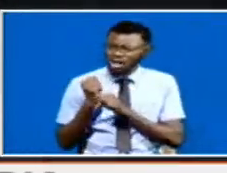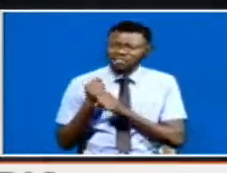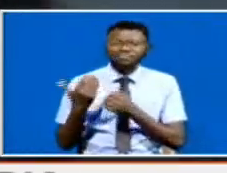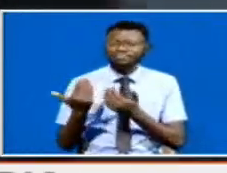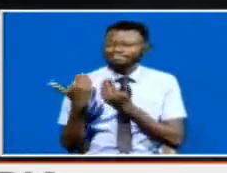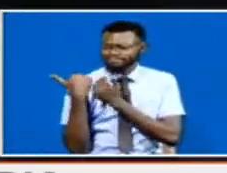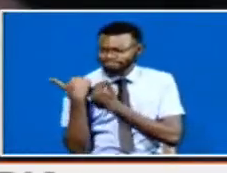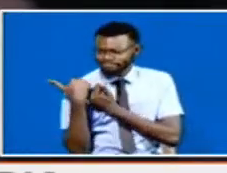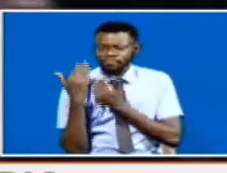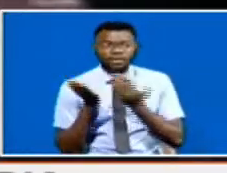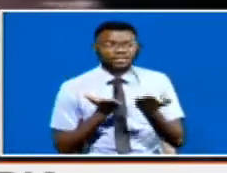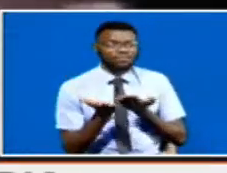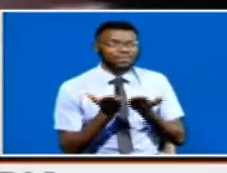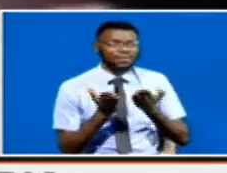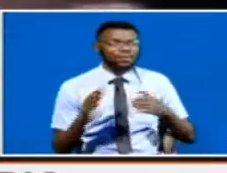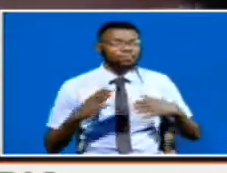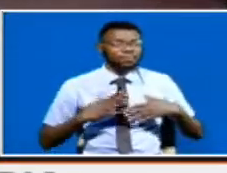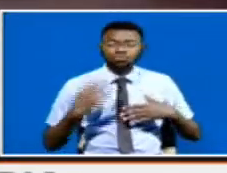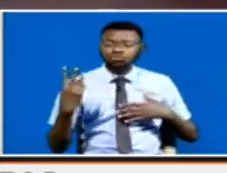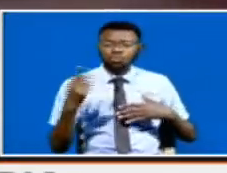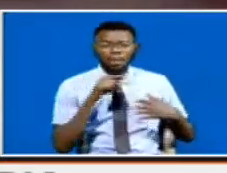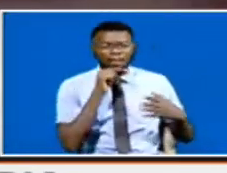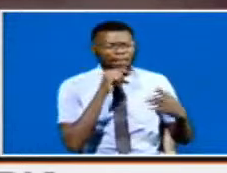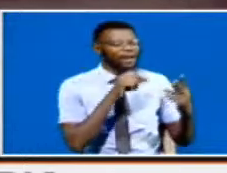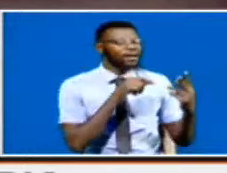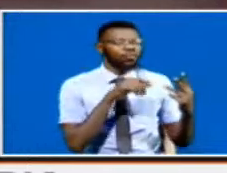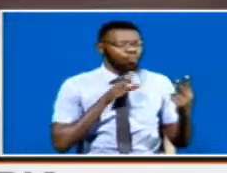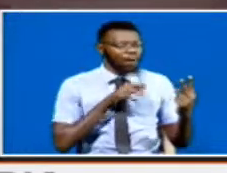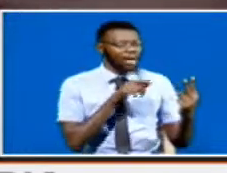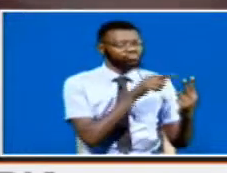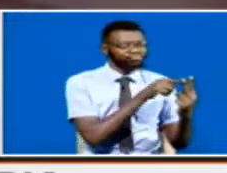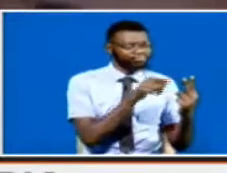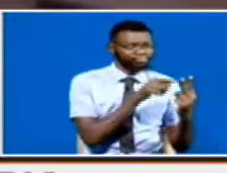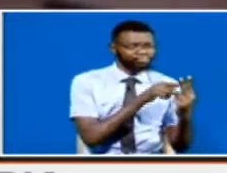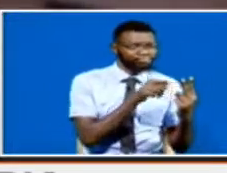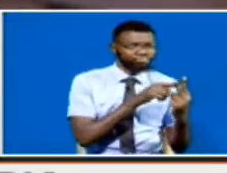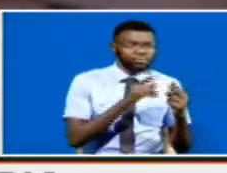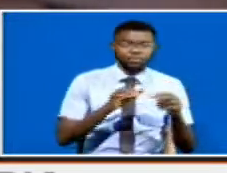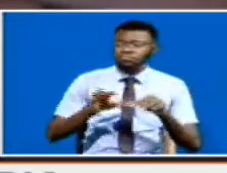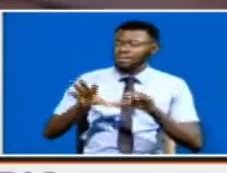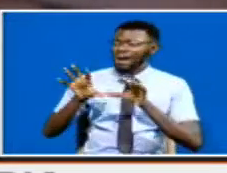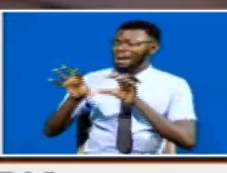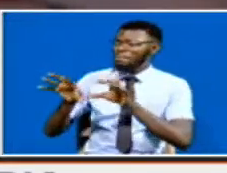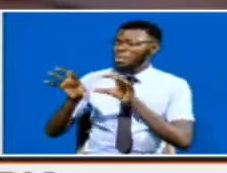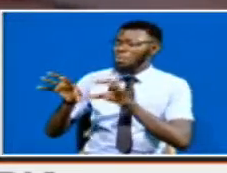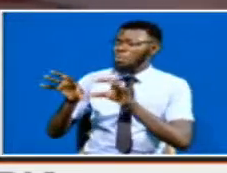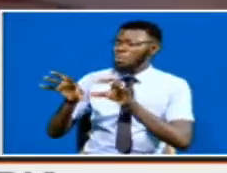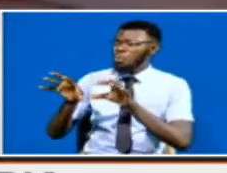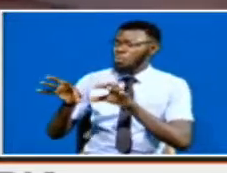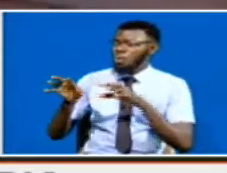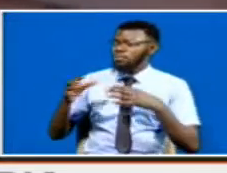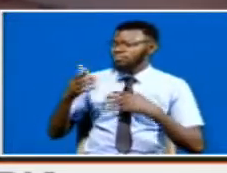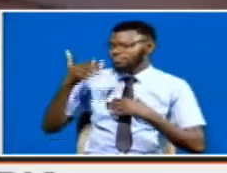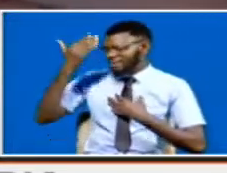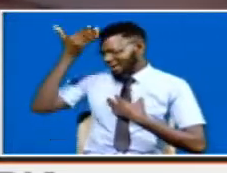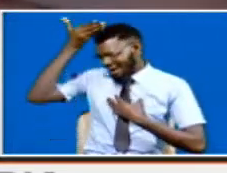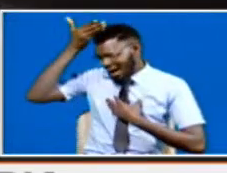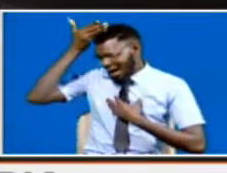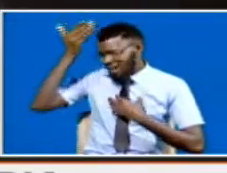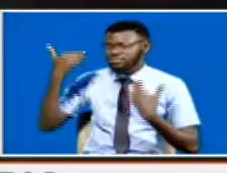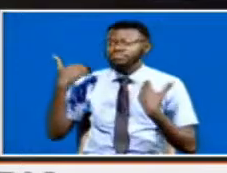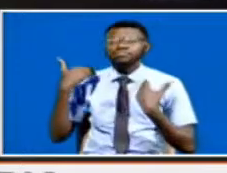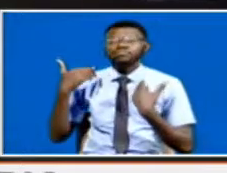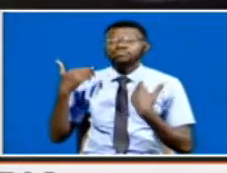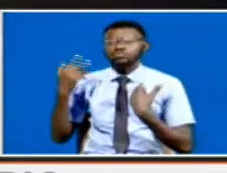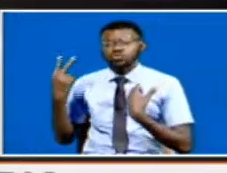Kwenye video hiyo, watu wawili, mwanamume na mwanamke, wanaonekana wakiwatusi wauguzi wawili kwa wakati mmoja, mwanamke husika